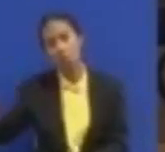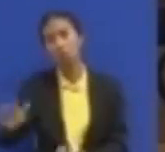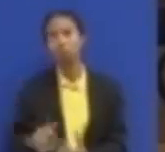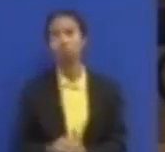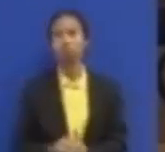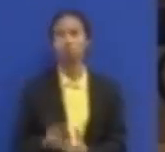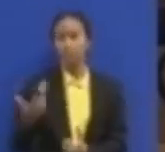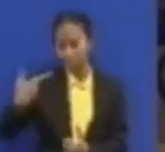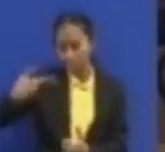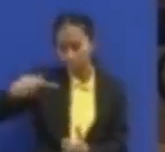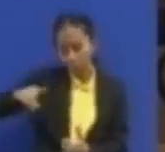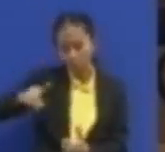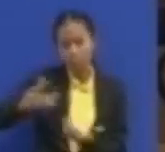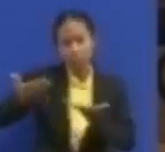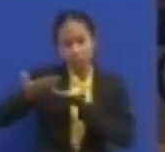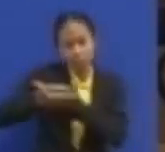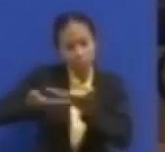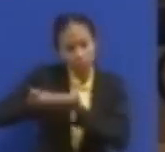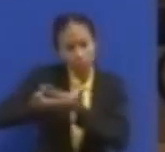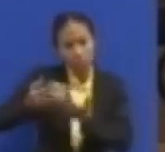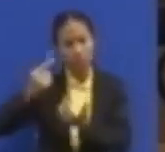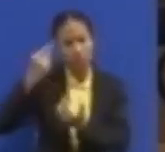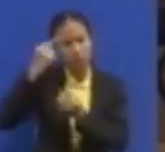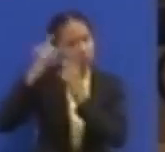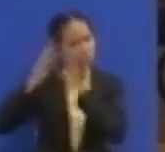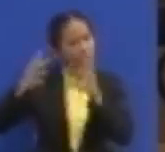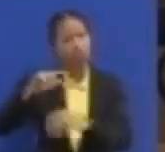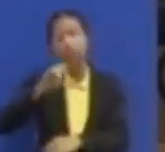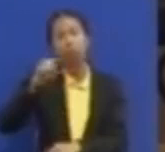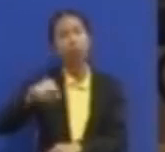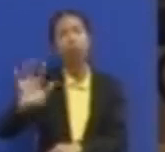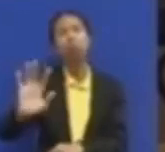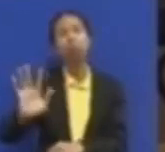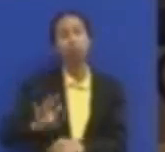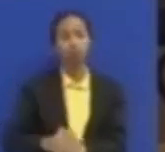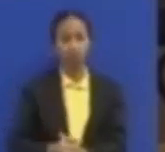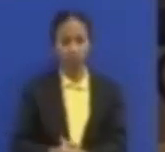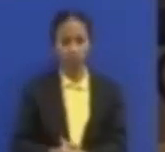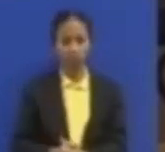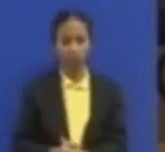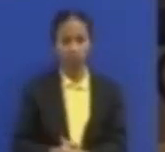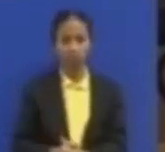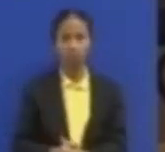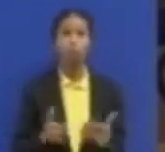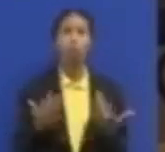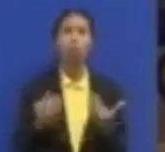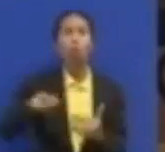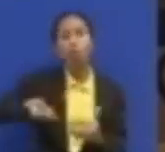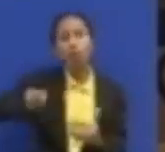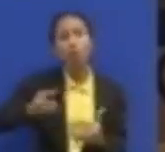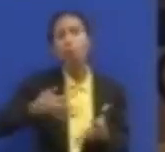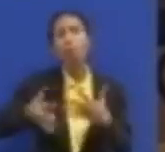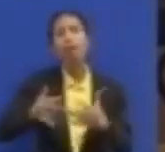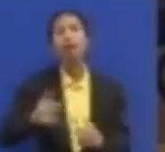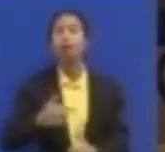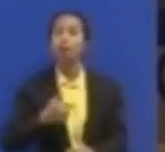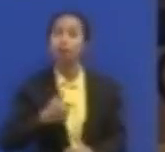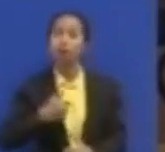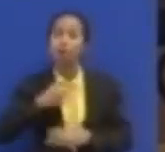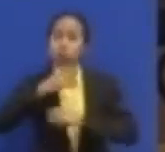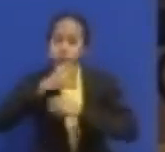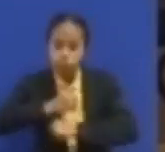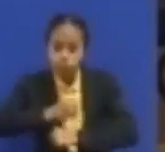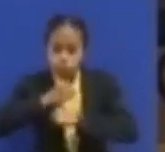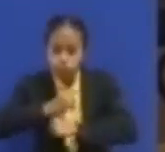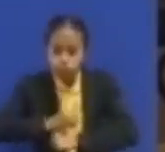ชน์ฉะนั้นจะไปคิดอะไรมันมากทรมานสักหน่อยก็ไม่เป็นไรผมแก่ผมยังนั่งได้